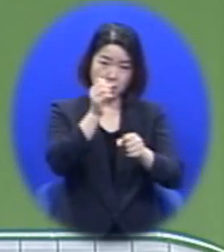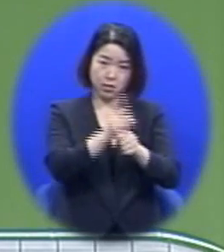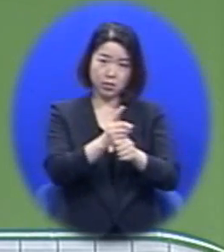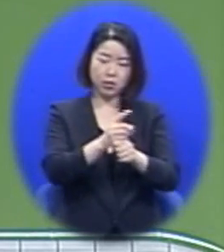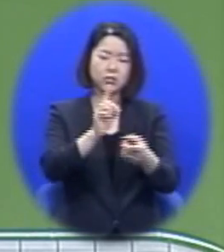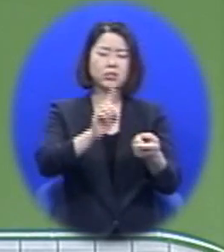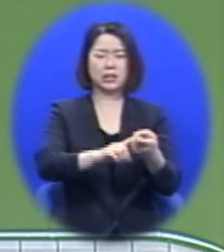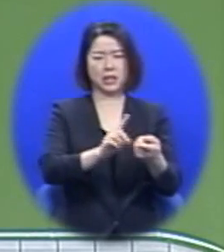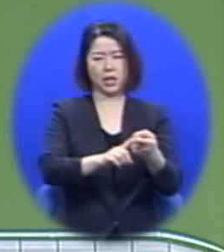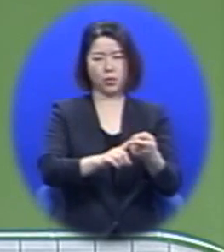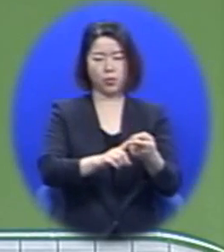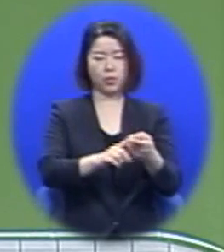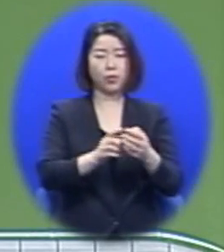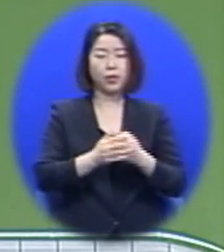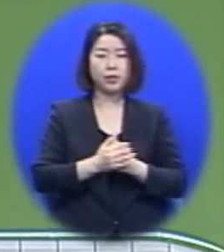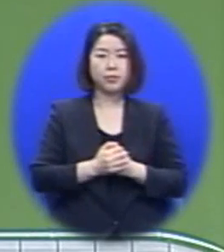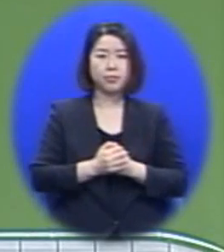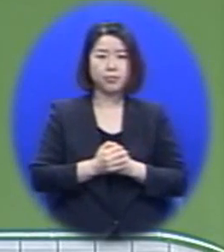그대로였다.